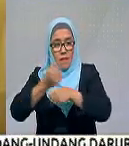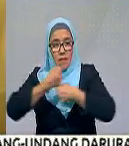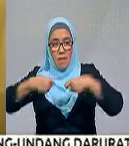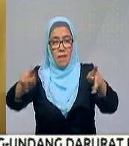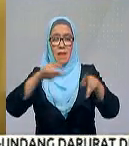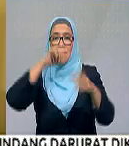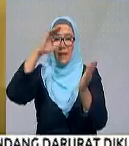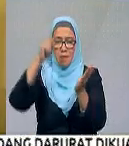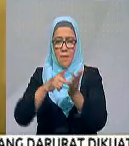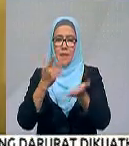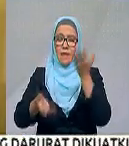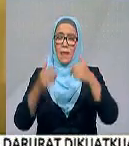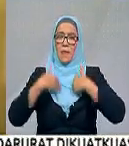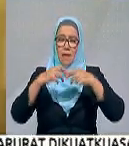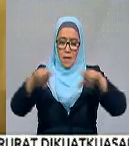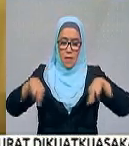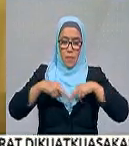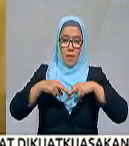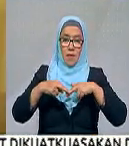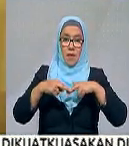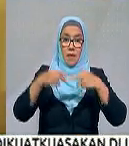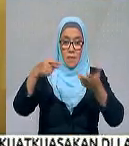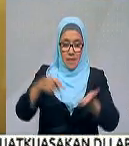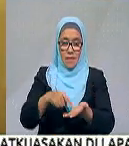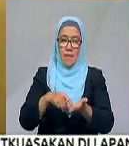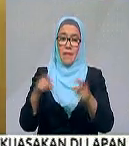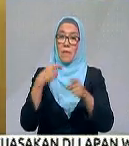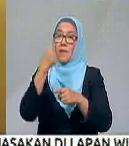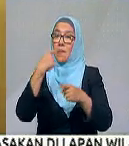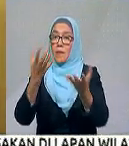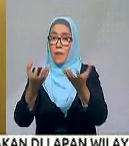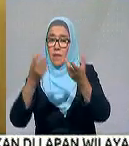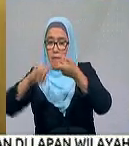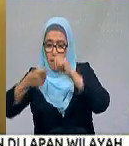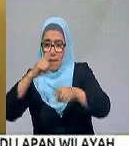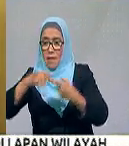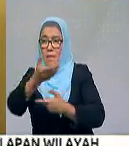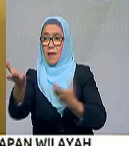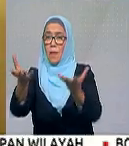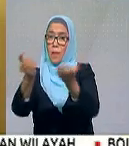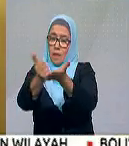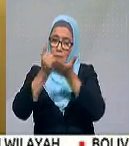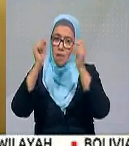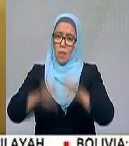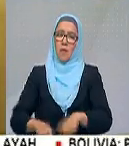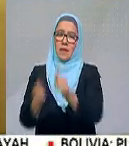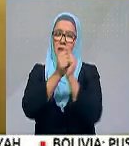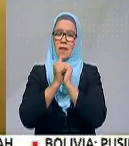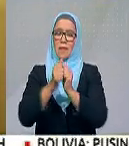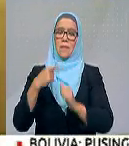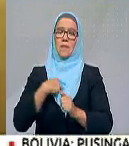ruang macam ni, usahawan-usahawan kita, sahabat-sahabat kita yang ingin membantu ni boleh sama-sama dengan